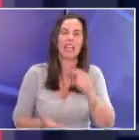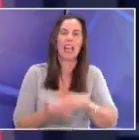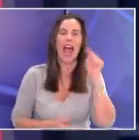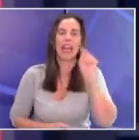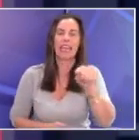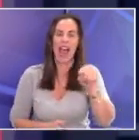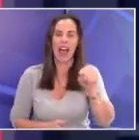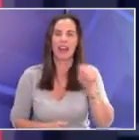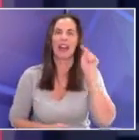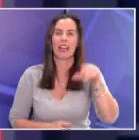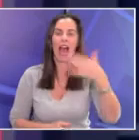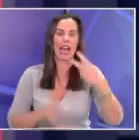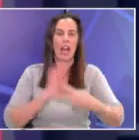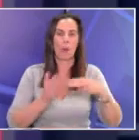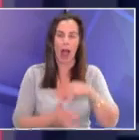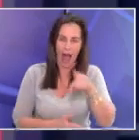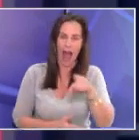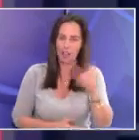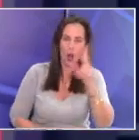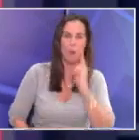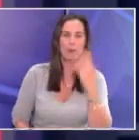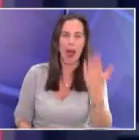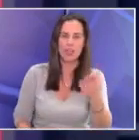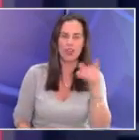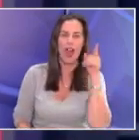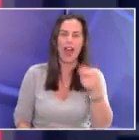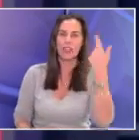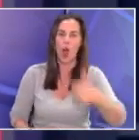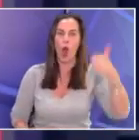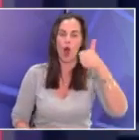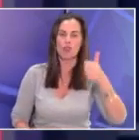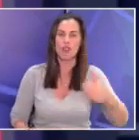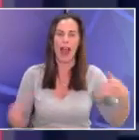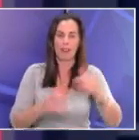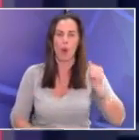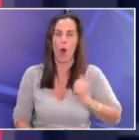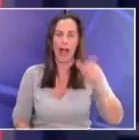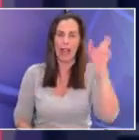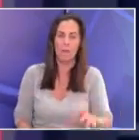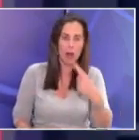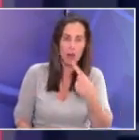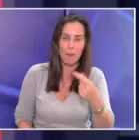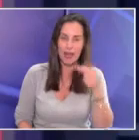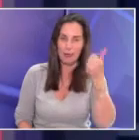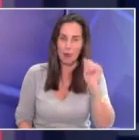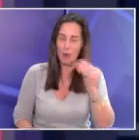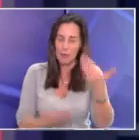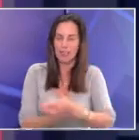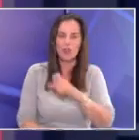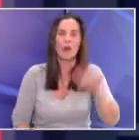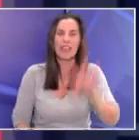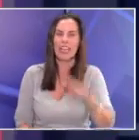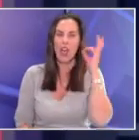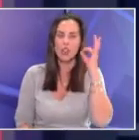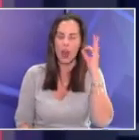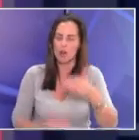להגיע אחר כך לפוליטיקה, אתה לא מתבייש, אתה היית ראש אכ"א, אתה בעצם מה שאמרת אתמול, זה כתב אישום נגד